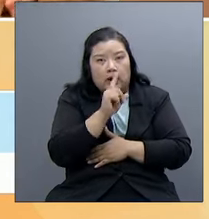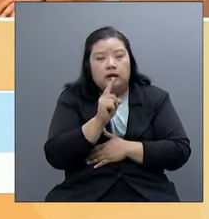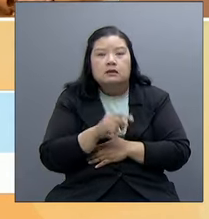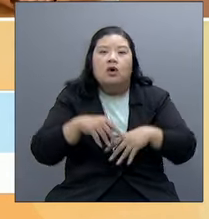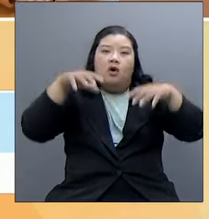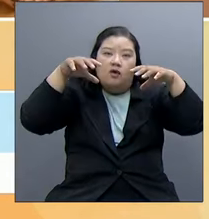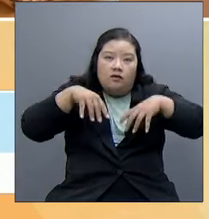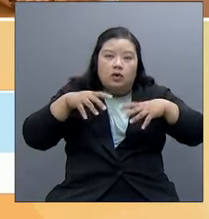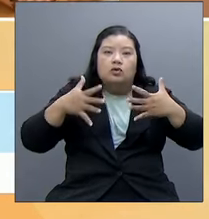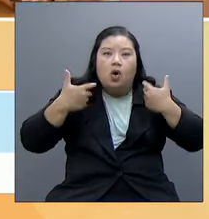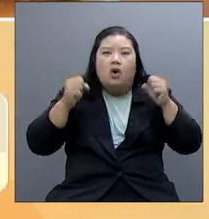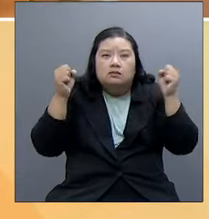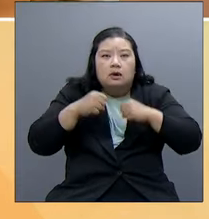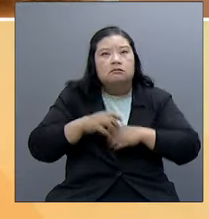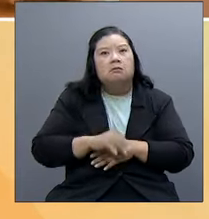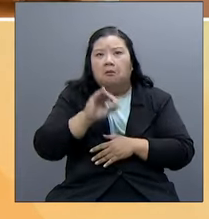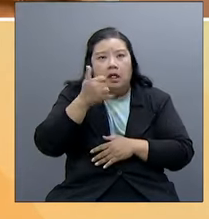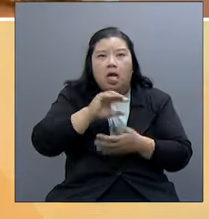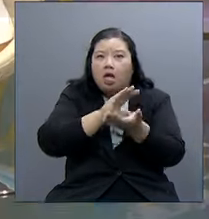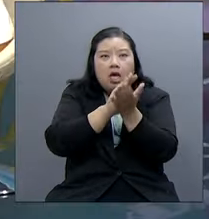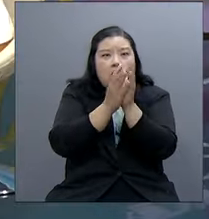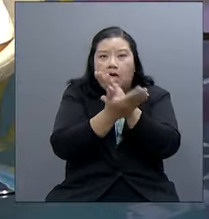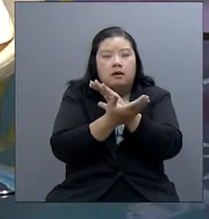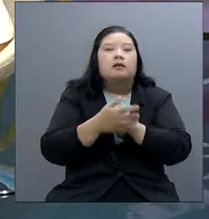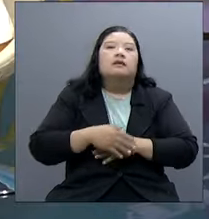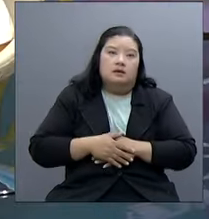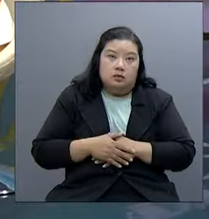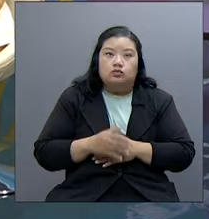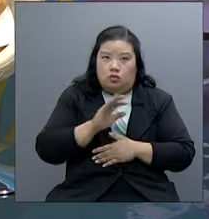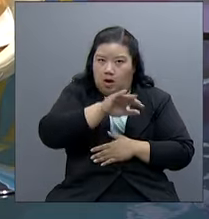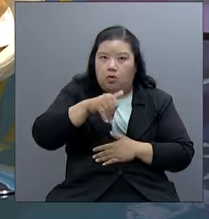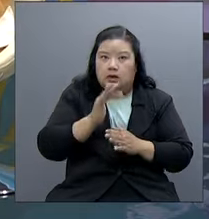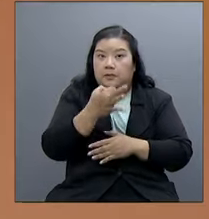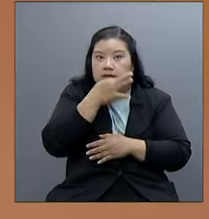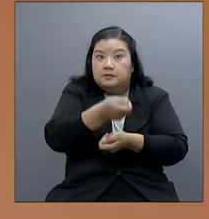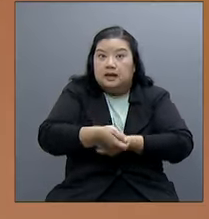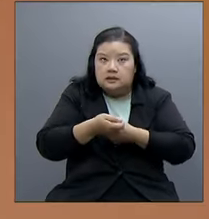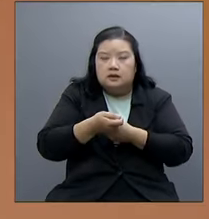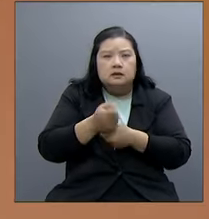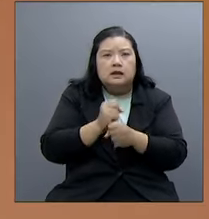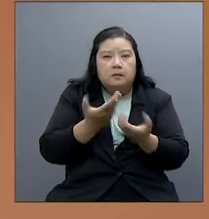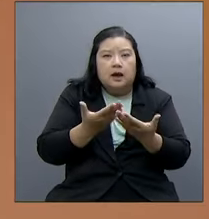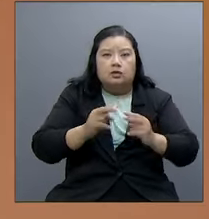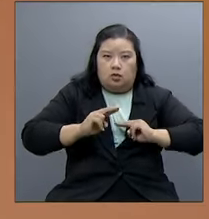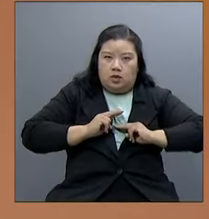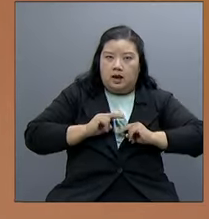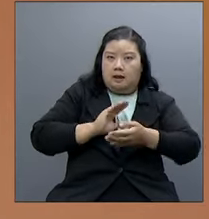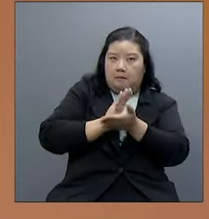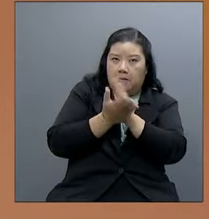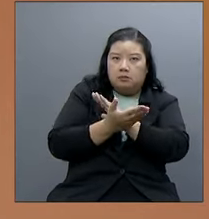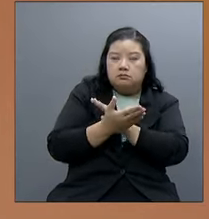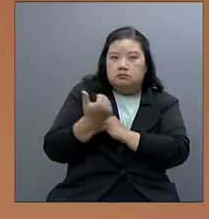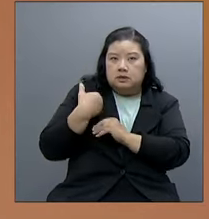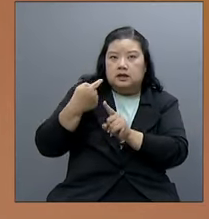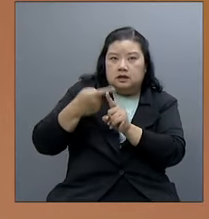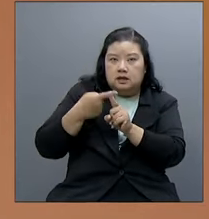แรบรนไปอย่มากพี่พี่ดันั้นกระเศษตกรเองมีความทาทาย ทจะต้องปรบตัวยัไงนะคะให้เท่าทันกสถานกณที่มมาถึ